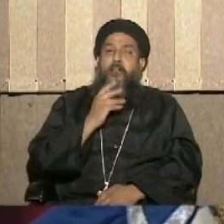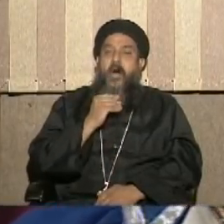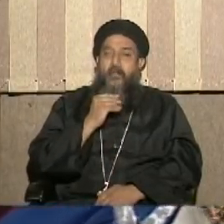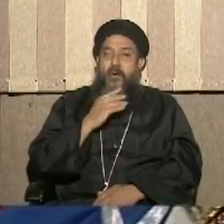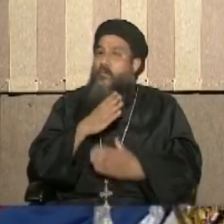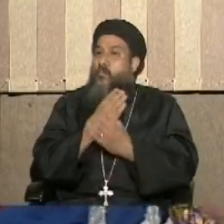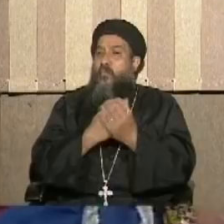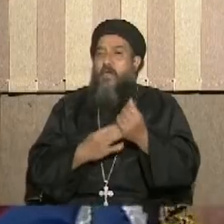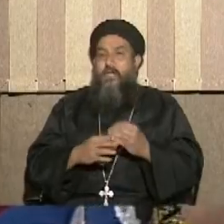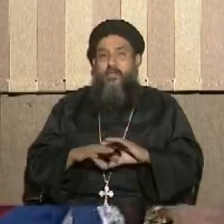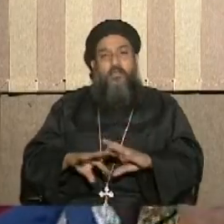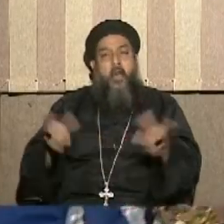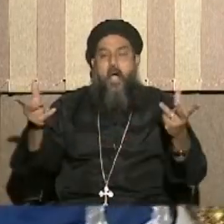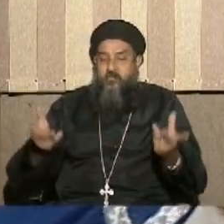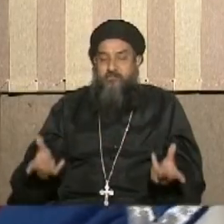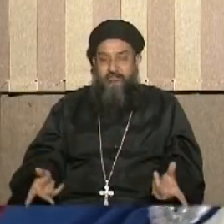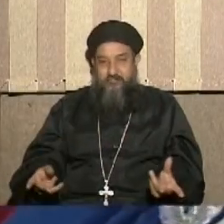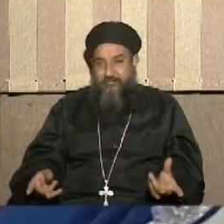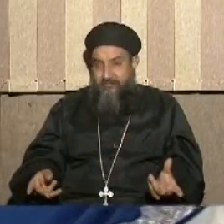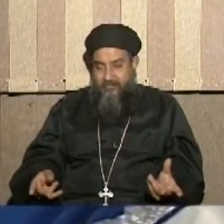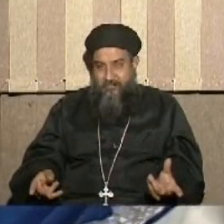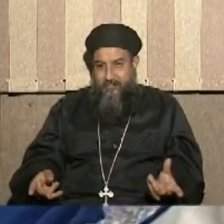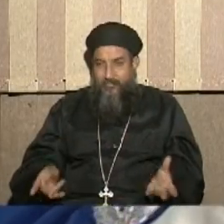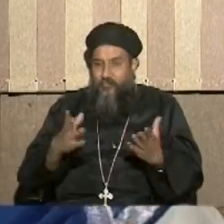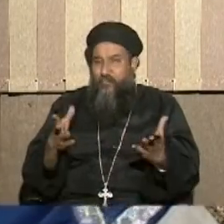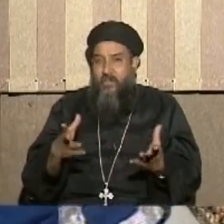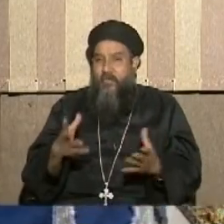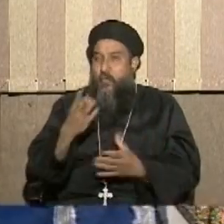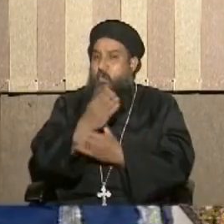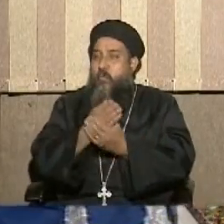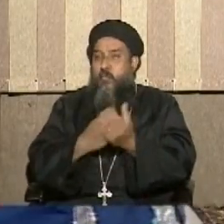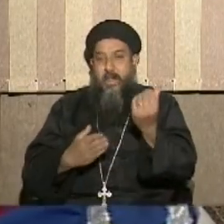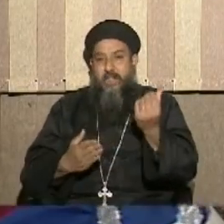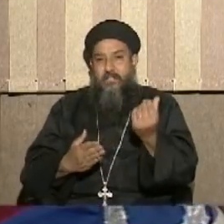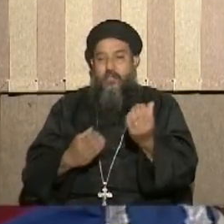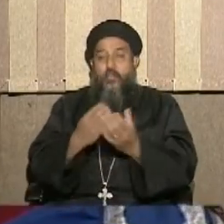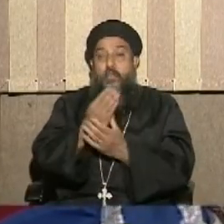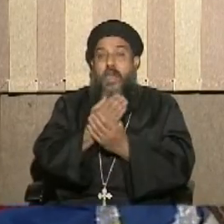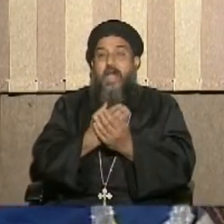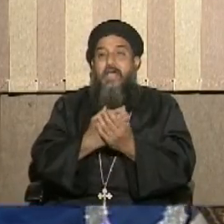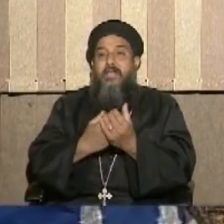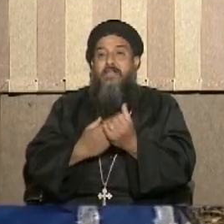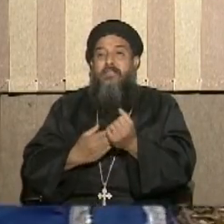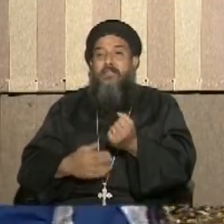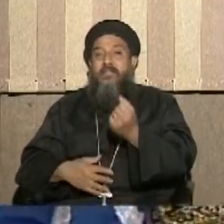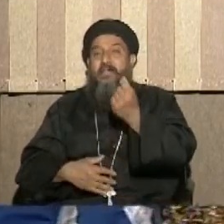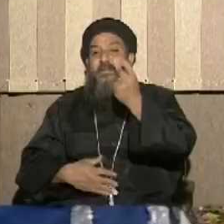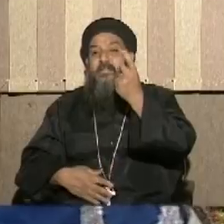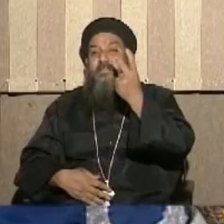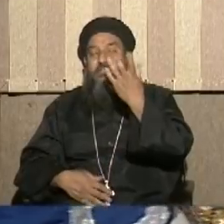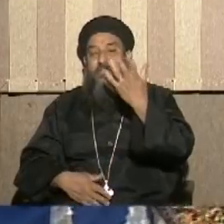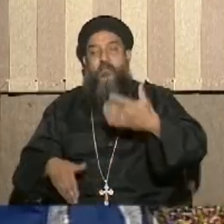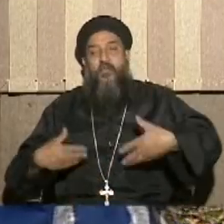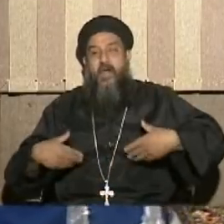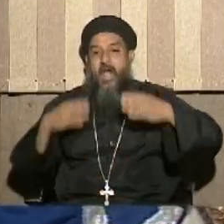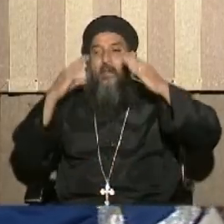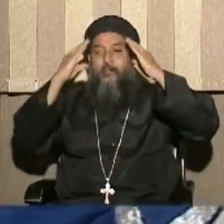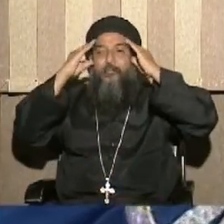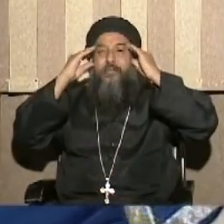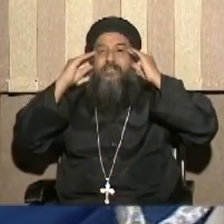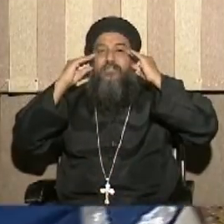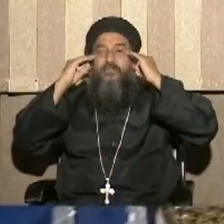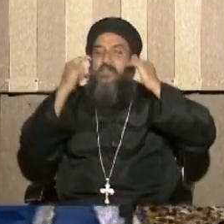اب، ولاده راحوا منه، مش اي ولاد، دول كانوا سعادتي